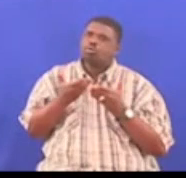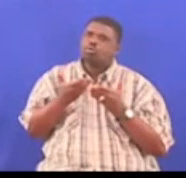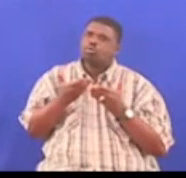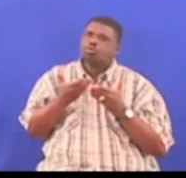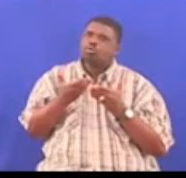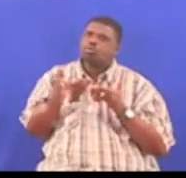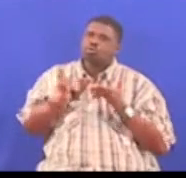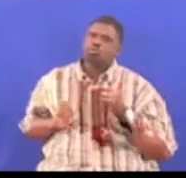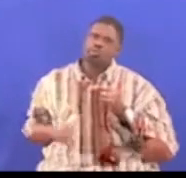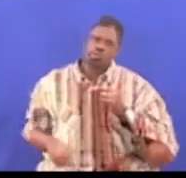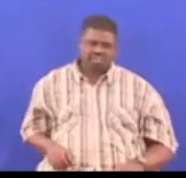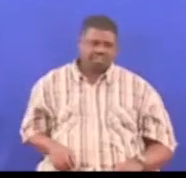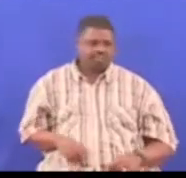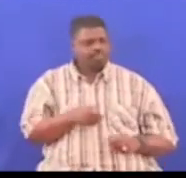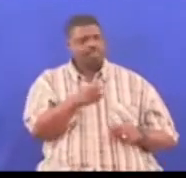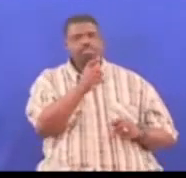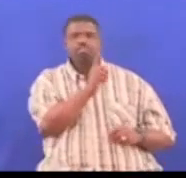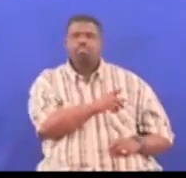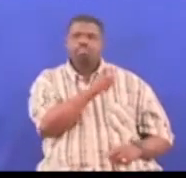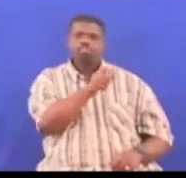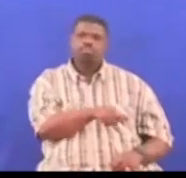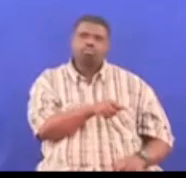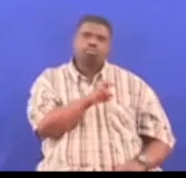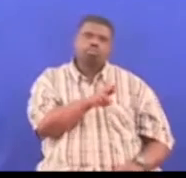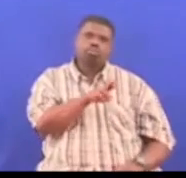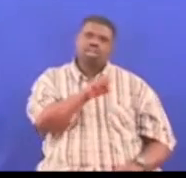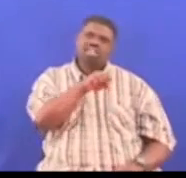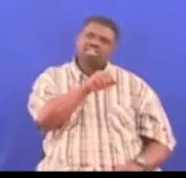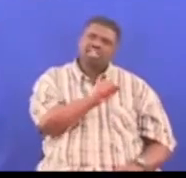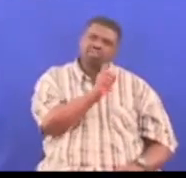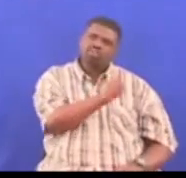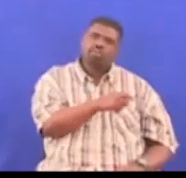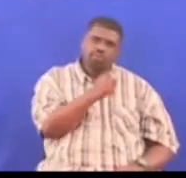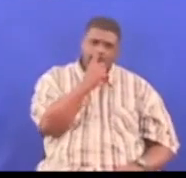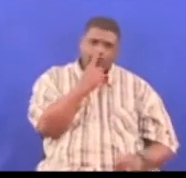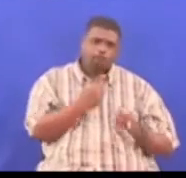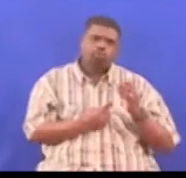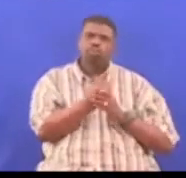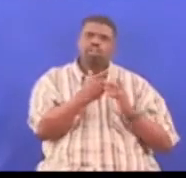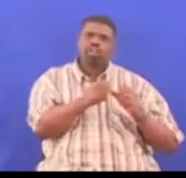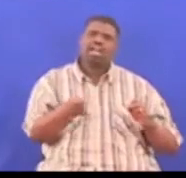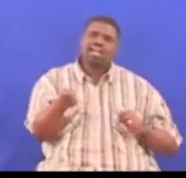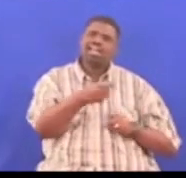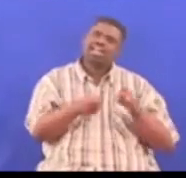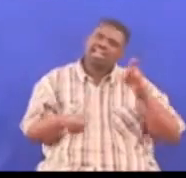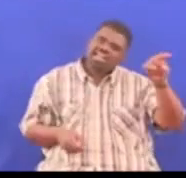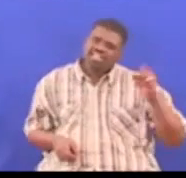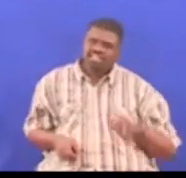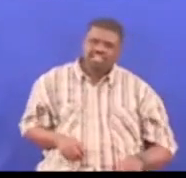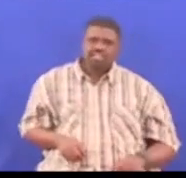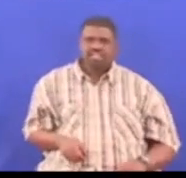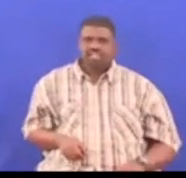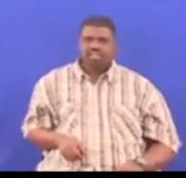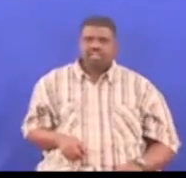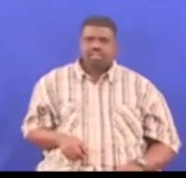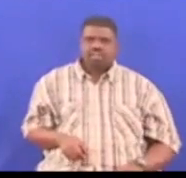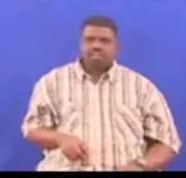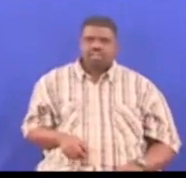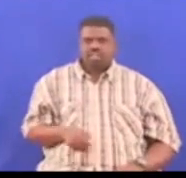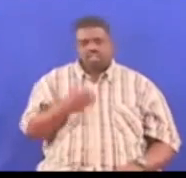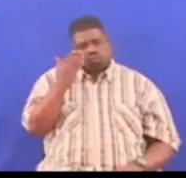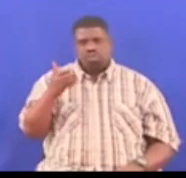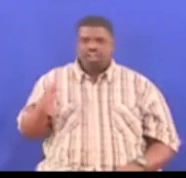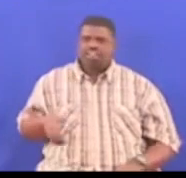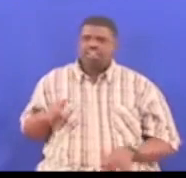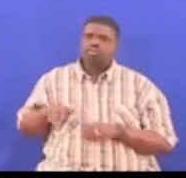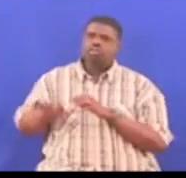uhakiki kuna mkurug kuna mtu anaitwa urasa kutoka kigoma anadai Nini sijui ofisa